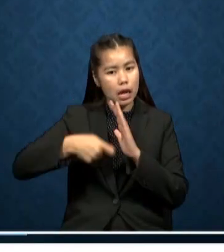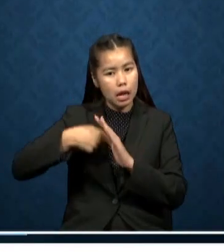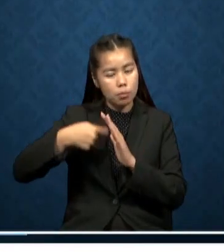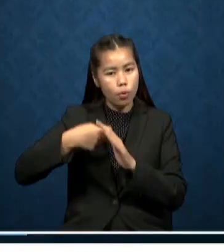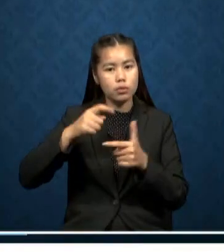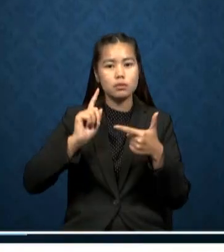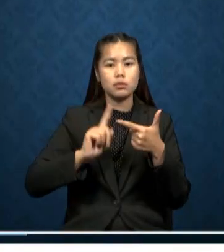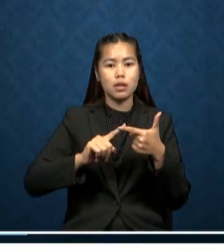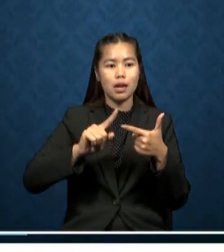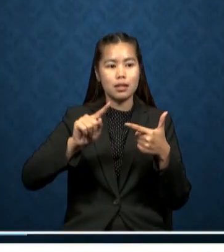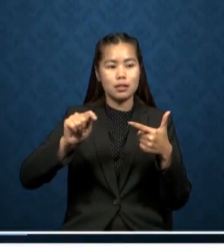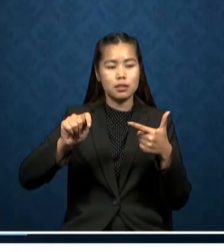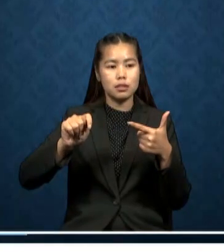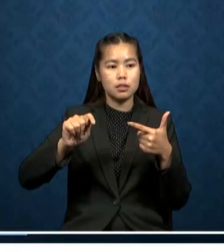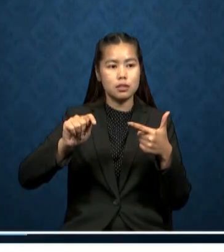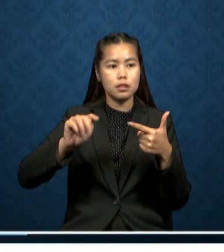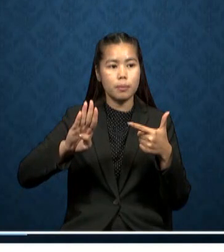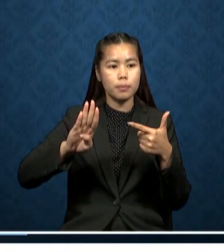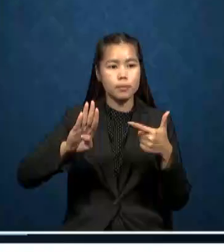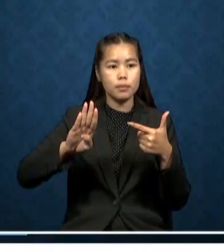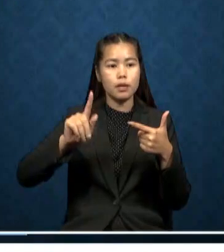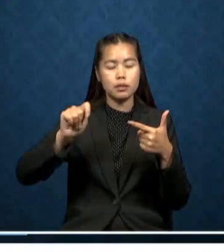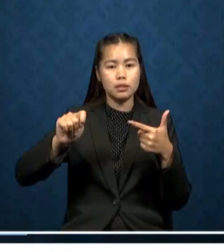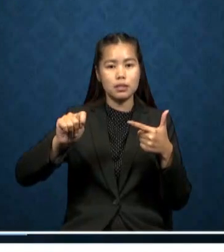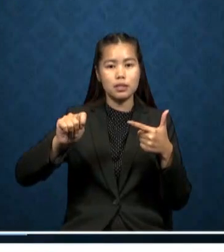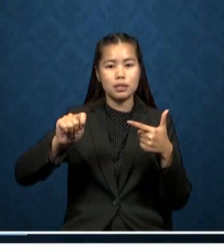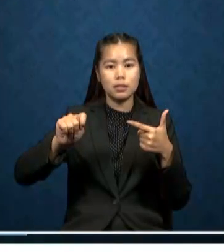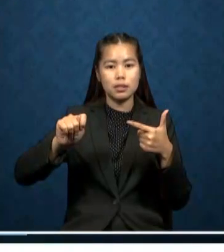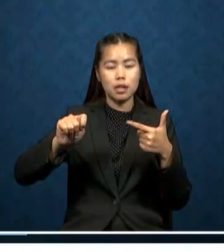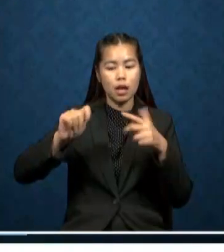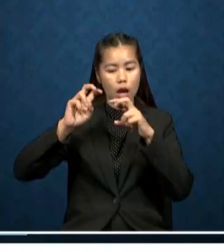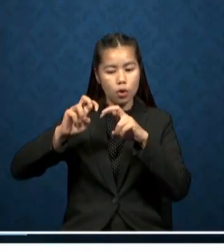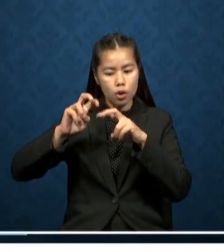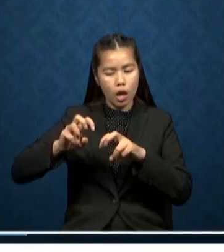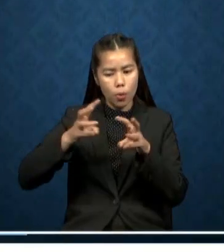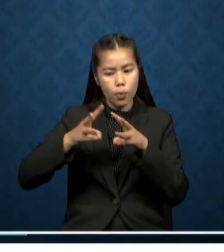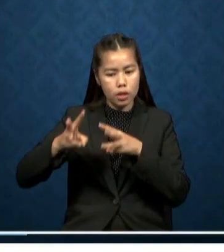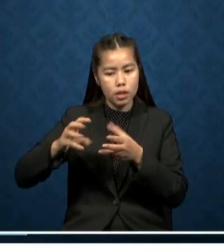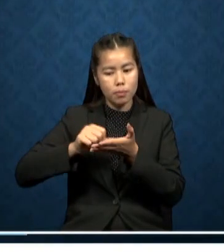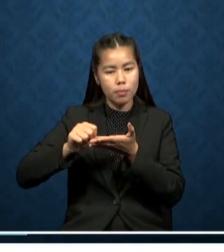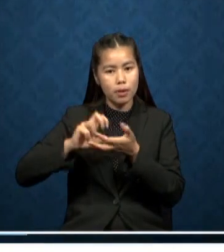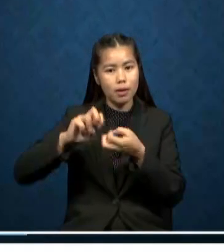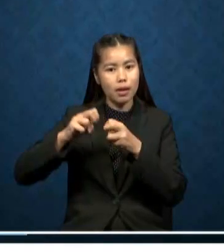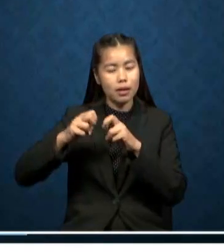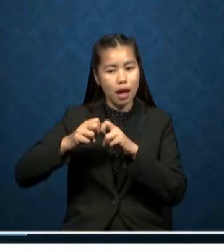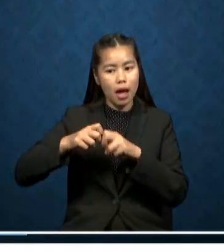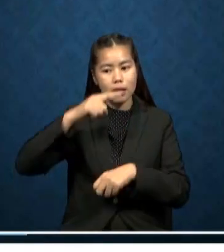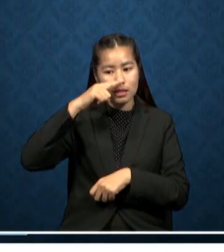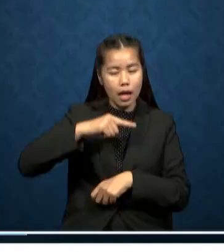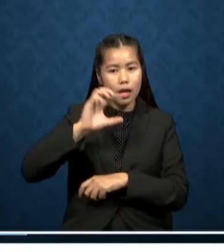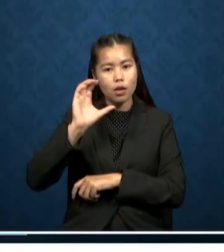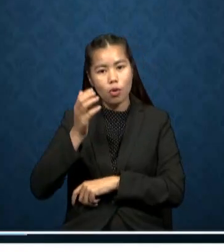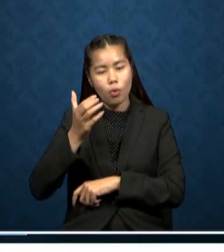Tหมายถึง Thai andInternational Technologyคือการค้นหาวิธีการแก้ปัญหาทั้งจากไทยและสากล